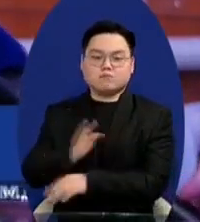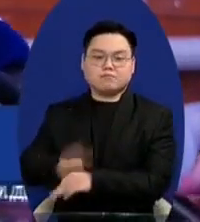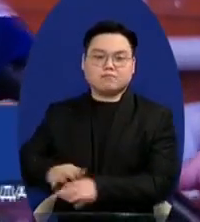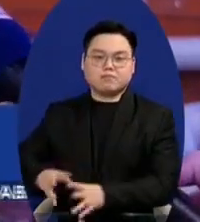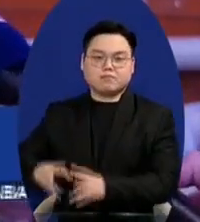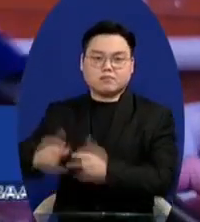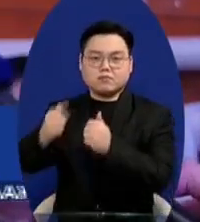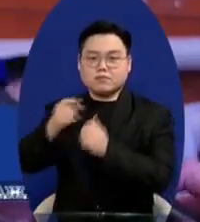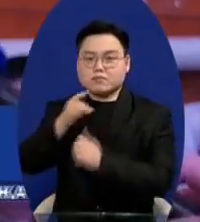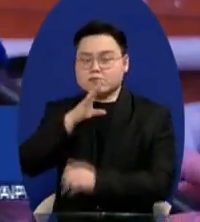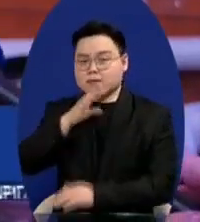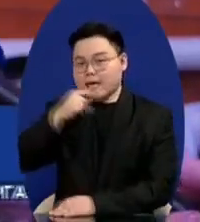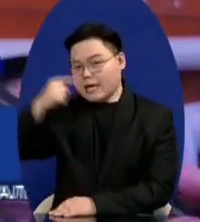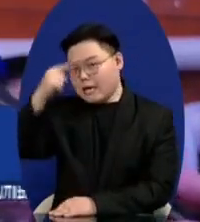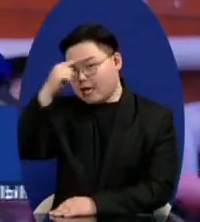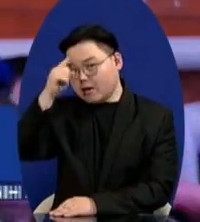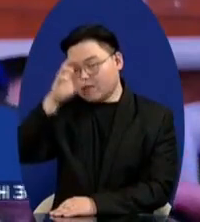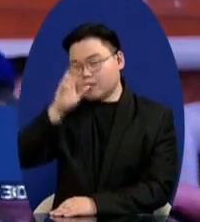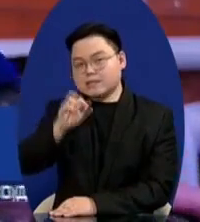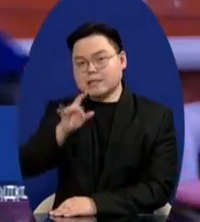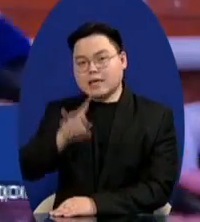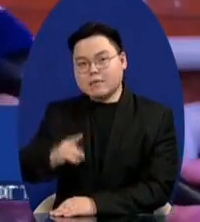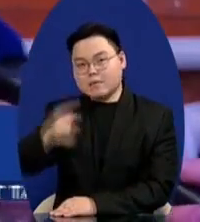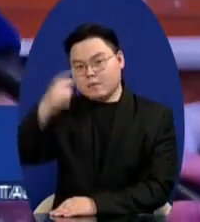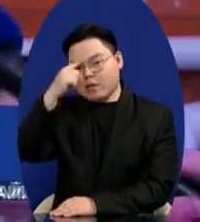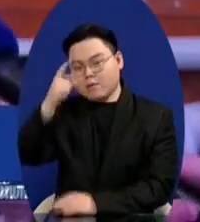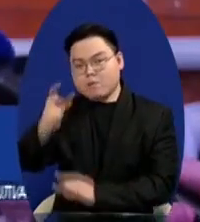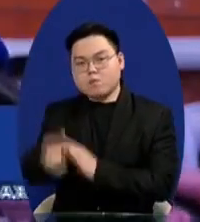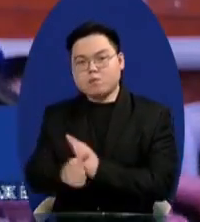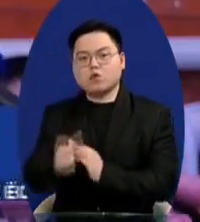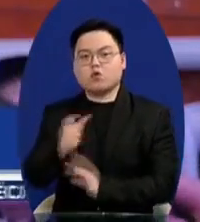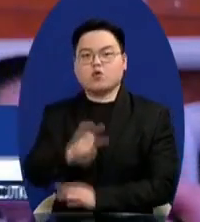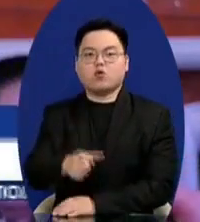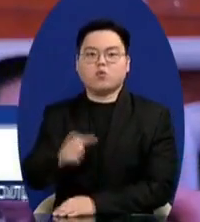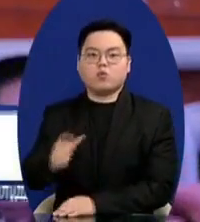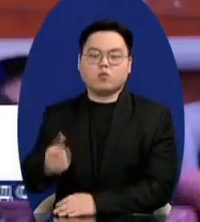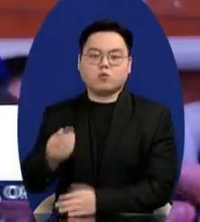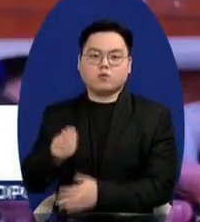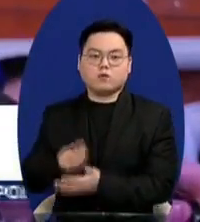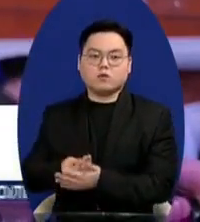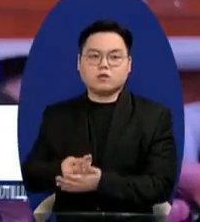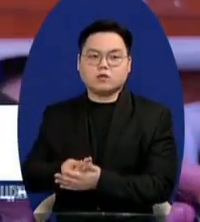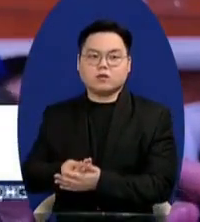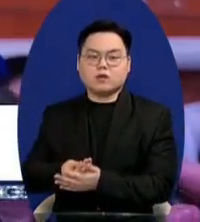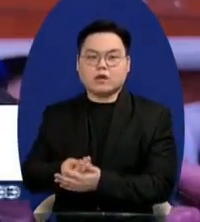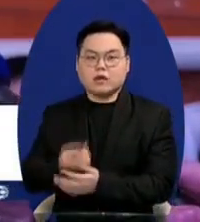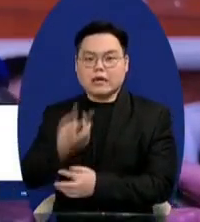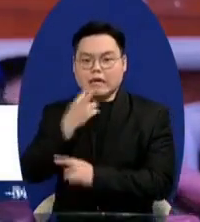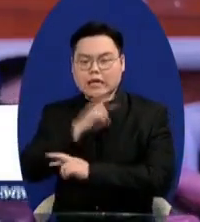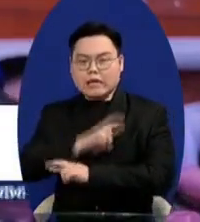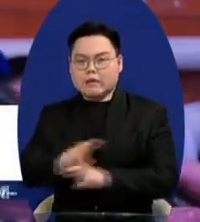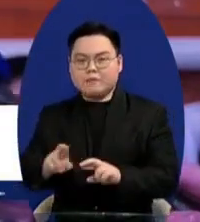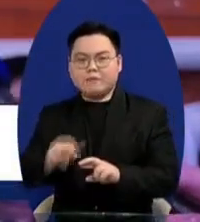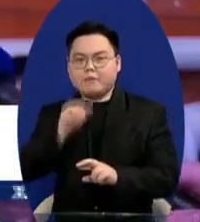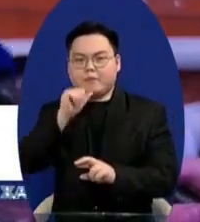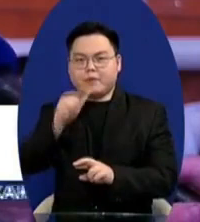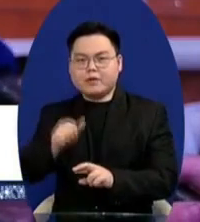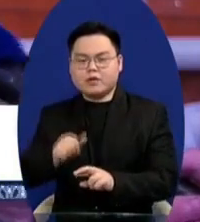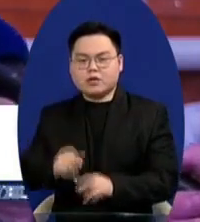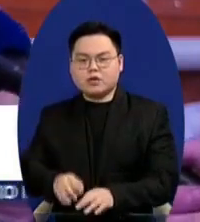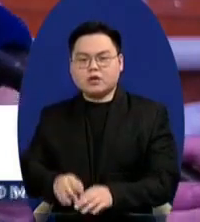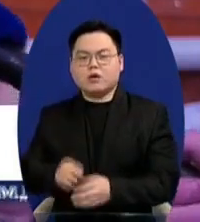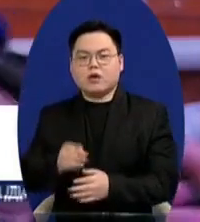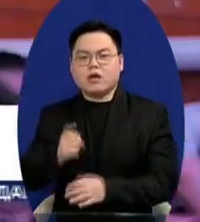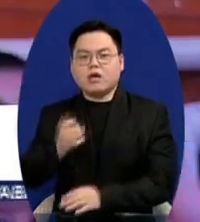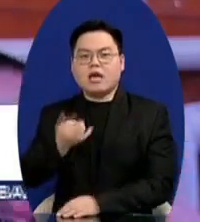тодос эрүүл мэндийн салбарын эмч мэрэгчлэгчнүүд тийс одоо ялгуурлахгүйгээр хэвэн бас нөхцөлд одоо бас